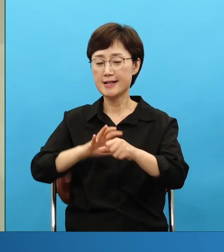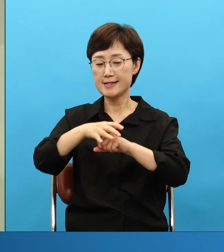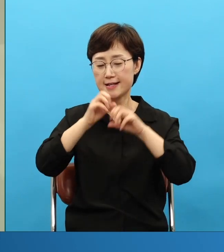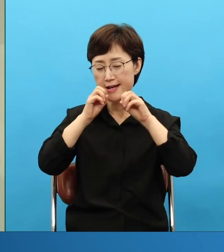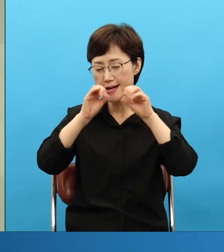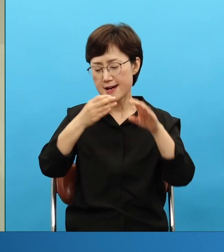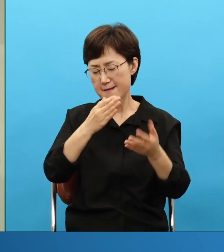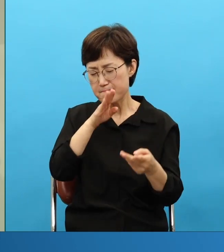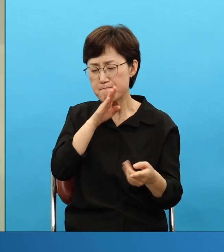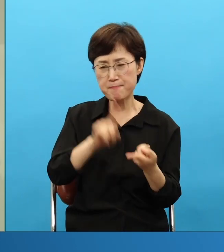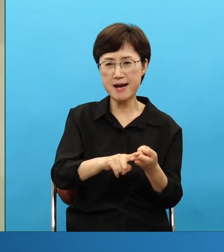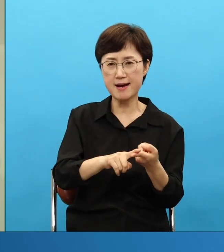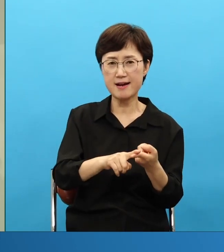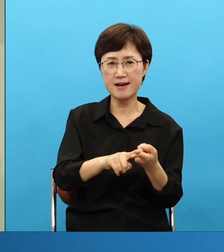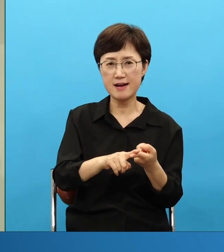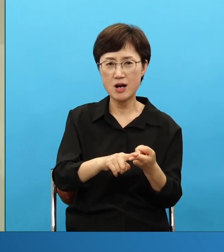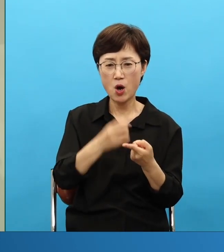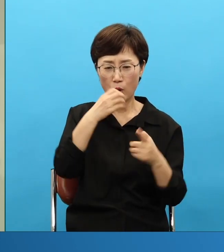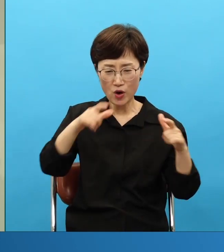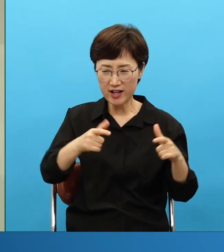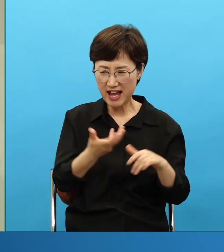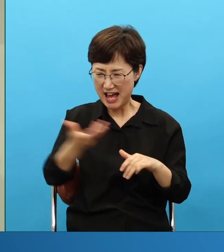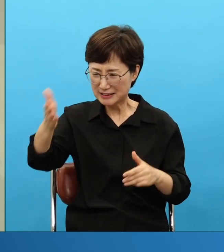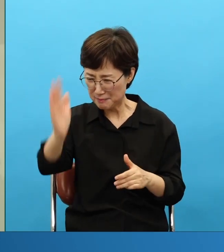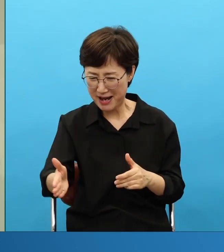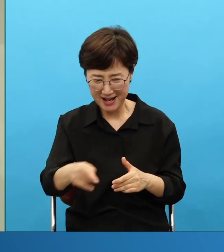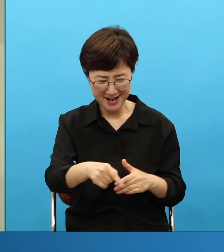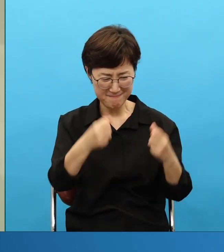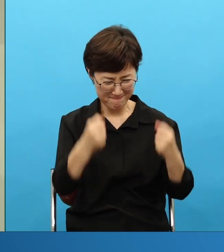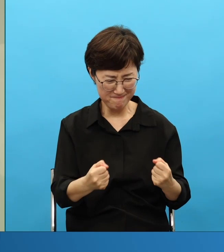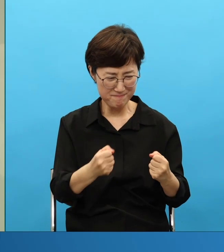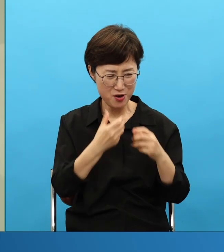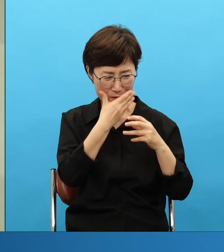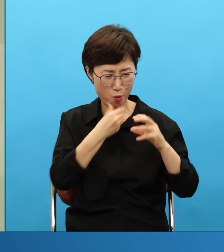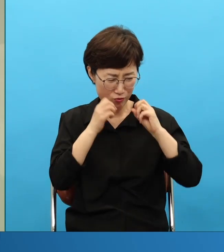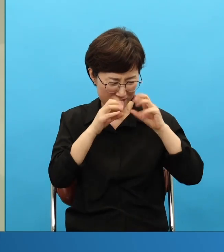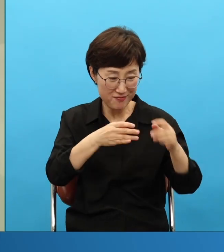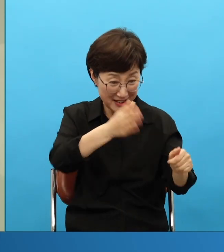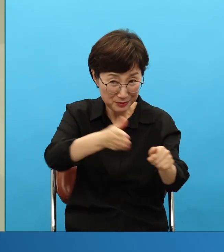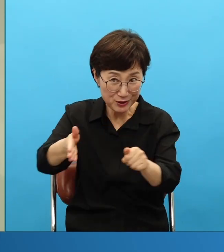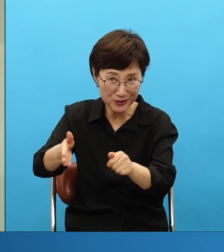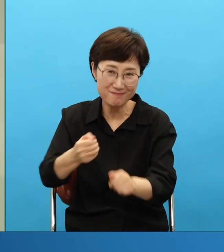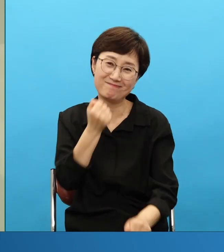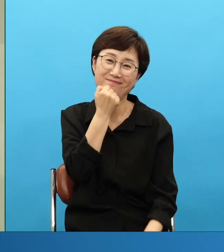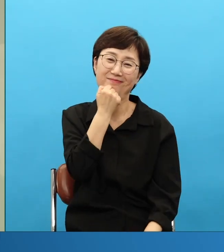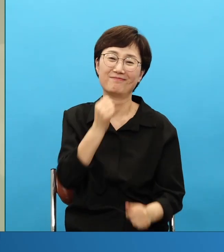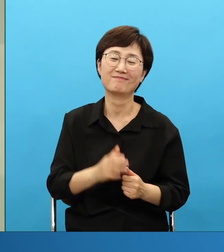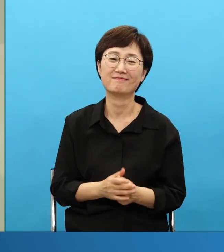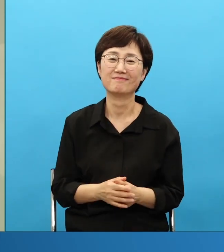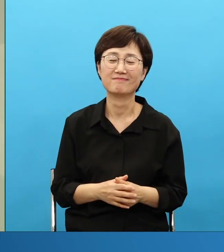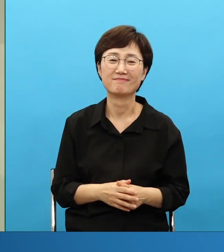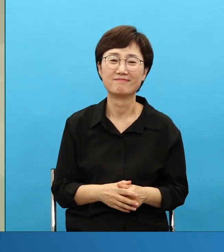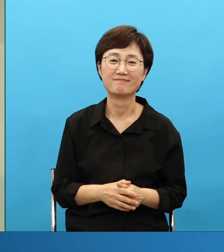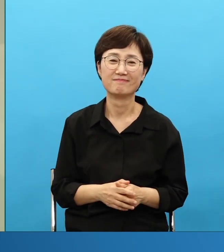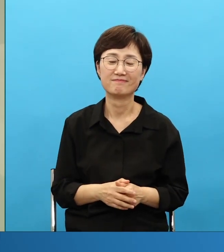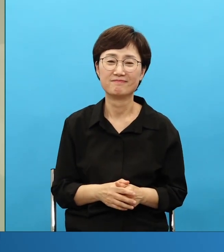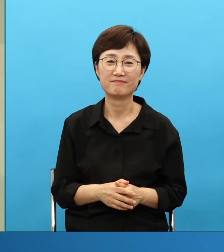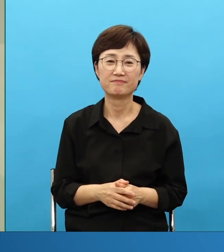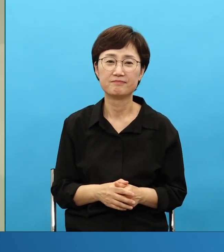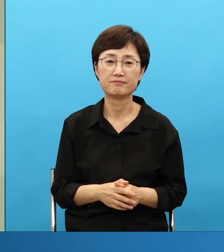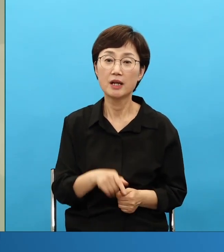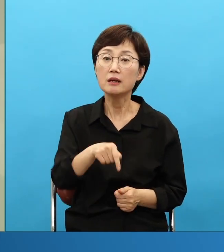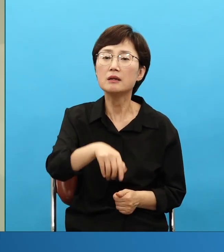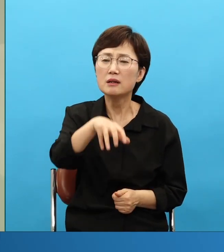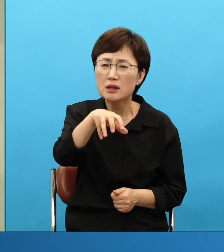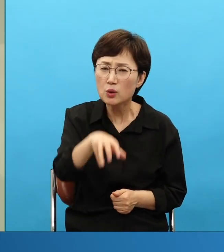evangelization. 어지간하면 이사 가지 말고 And so, 계세요. if you possibly can, don't move anywhere else and stay here. 너무 세계보고 좋아. Why? Because it's such a good place for world evangelization. 망대를